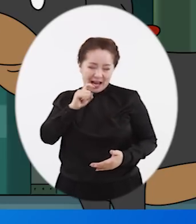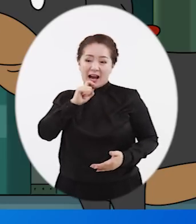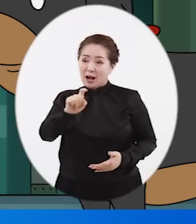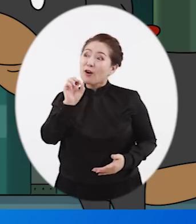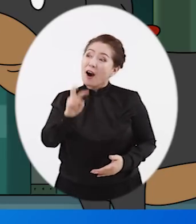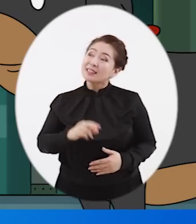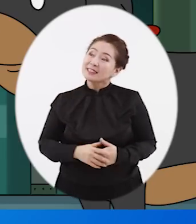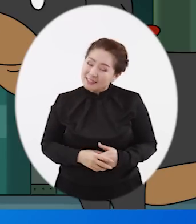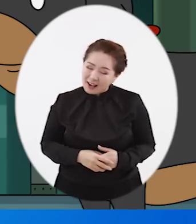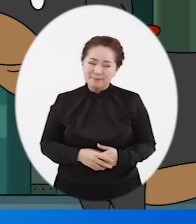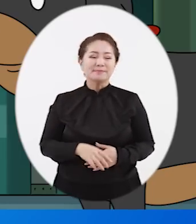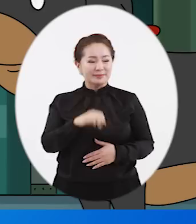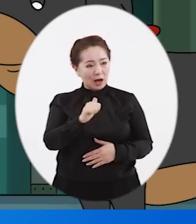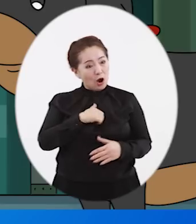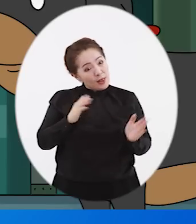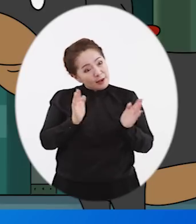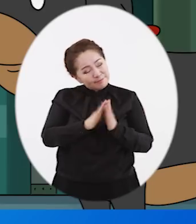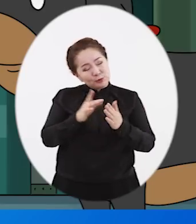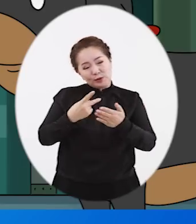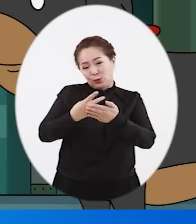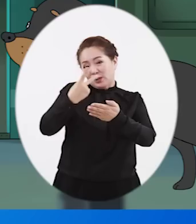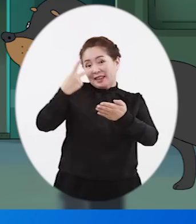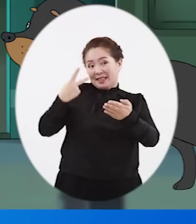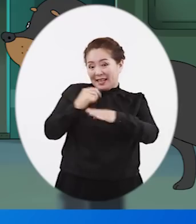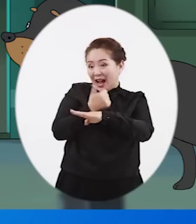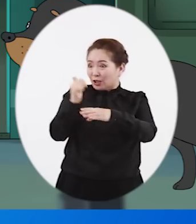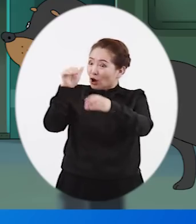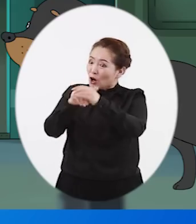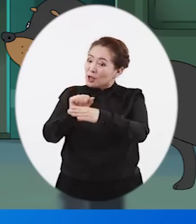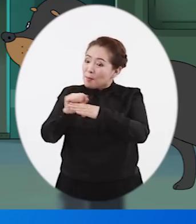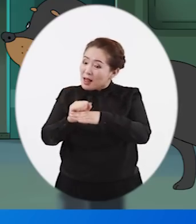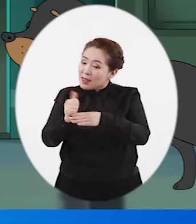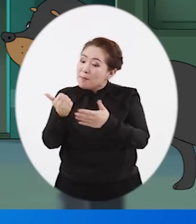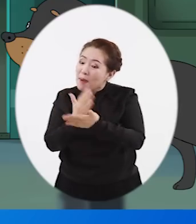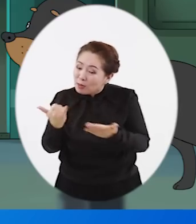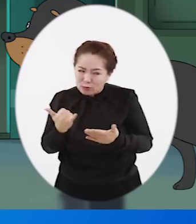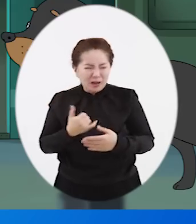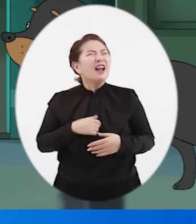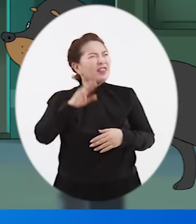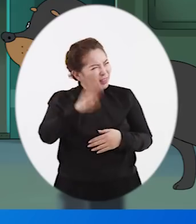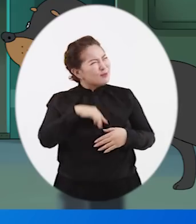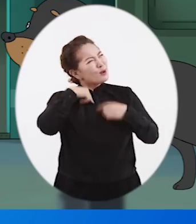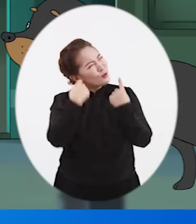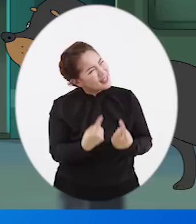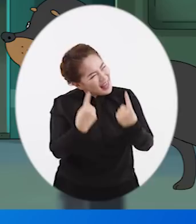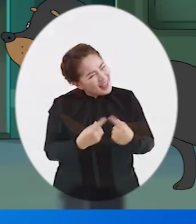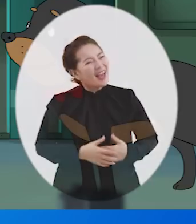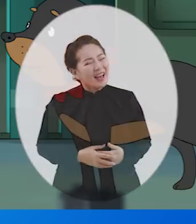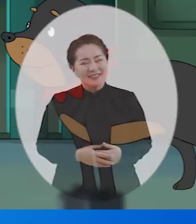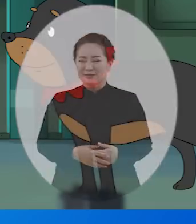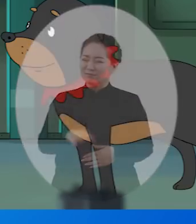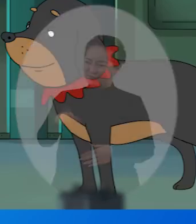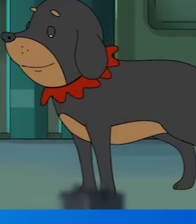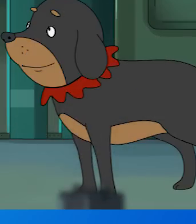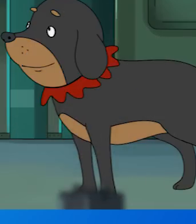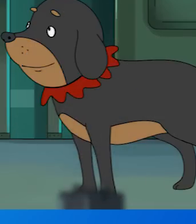шүү. Би энэ онцгойг заавал өөрөө таанаа. За тэгье. Одоо тэгвэл дүүнер минь бас нэгэн адал явдалтай